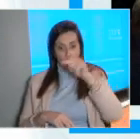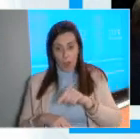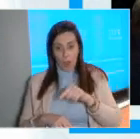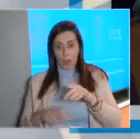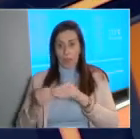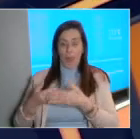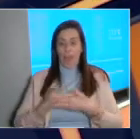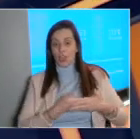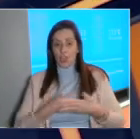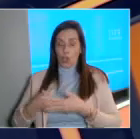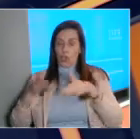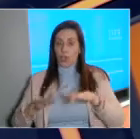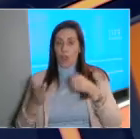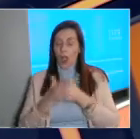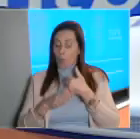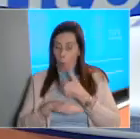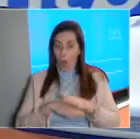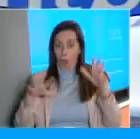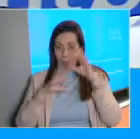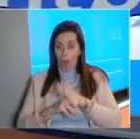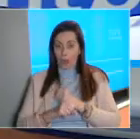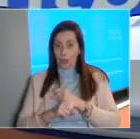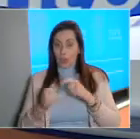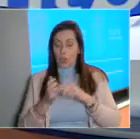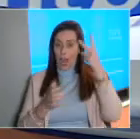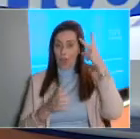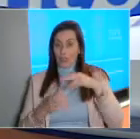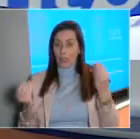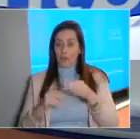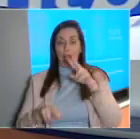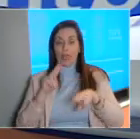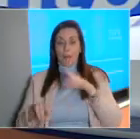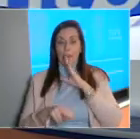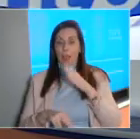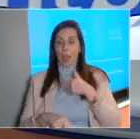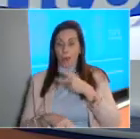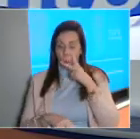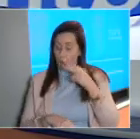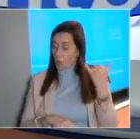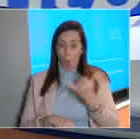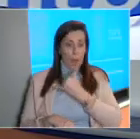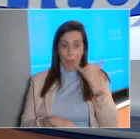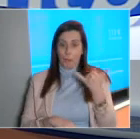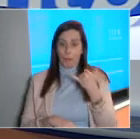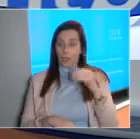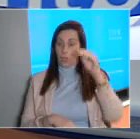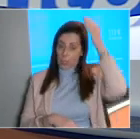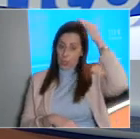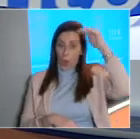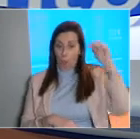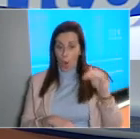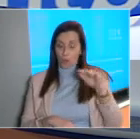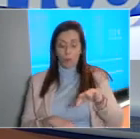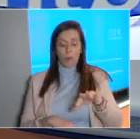עם התינוקת על הידיים, ישב איתם עד השעות הקטנות של הלילה כדי להבין את העניין ולטפל בבעיה. אנחנו רואים כל פעם שכשסמוטריץ' לוקח